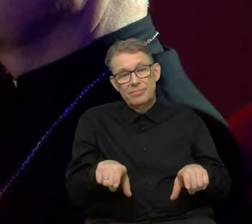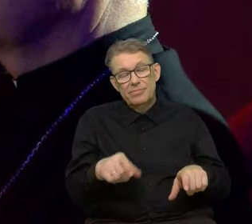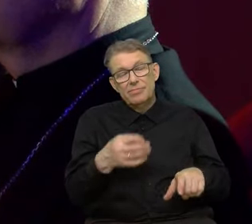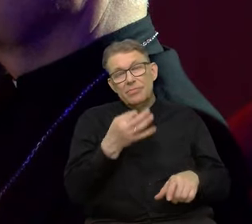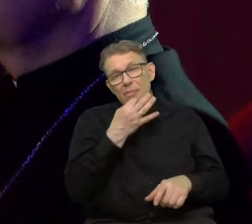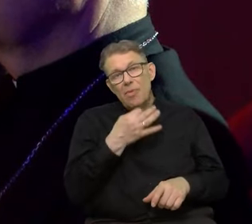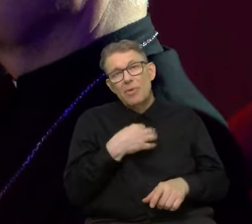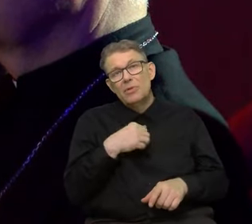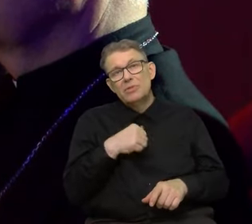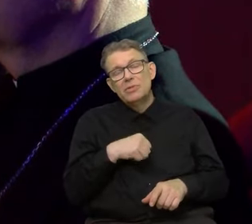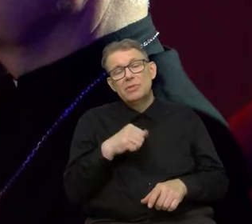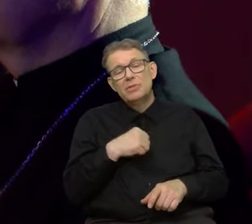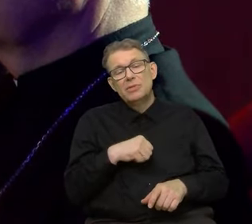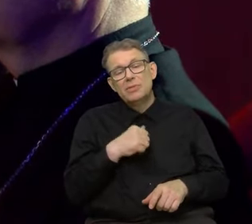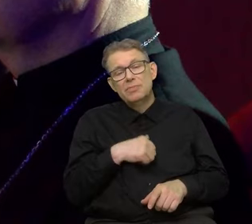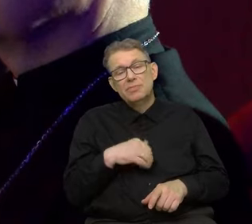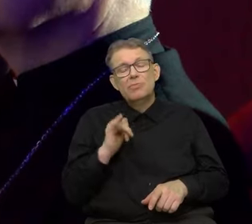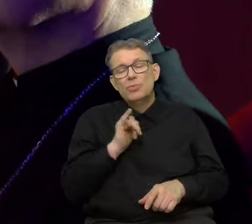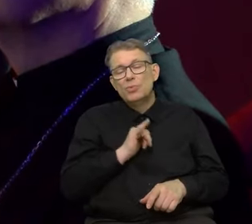zadawałem pytanie,